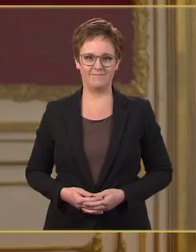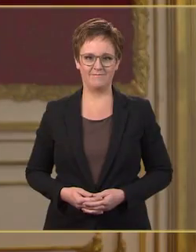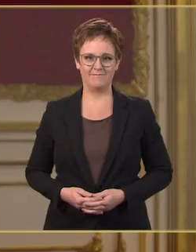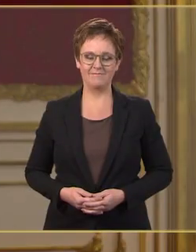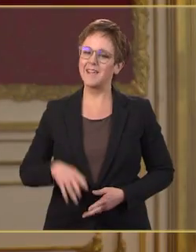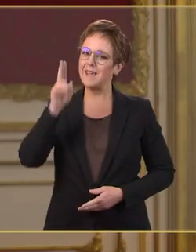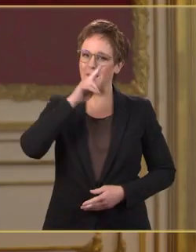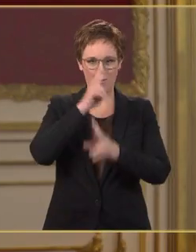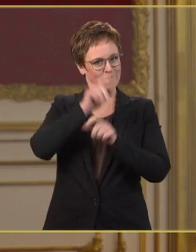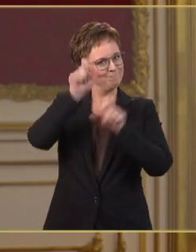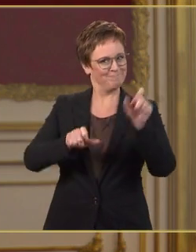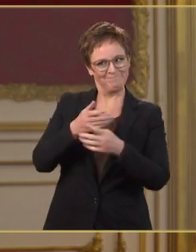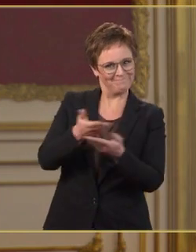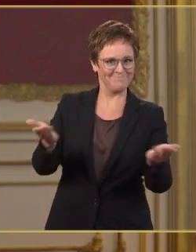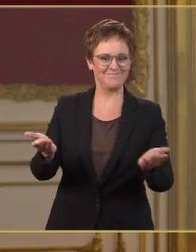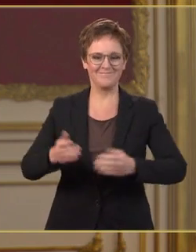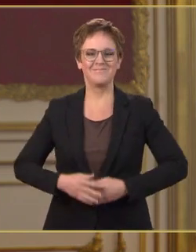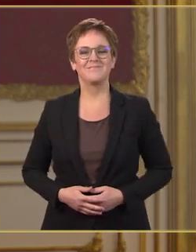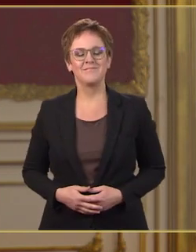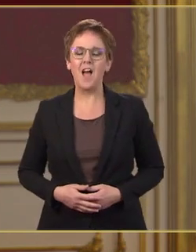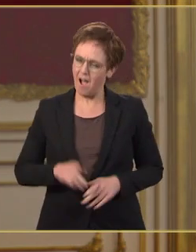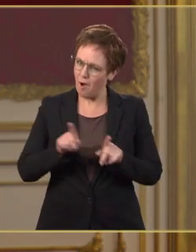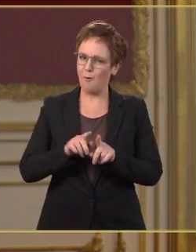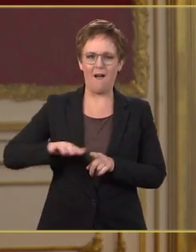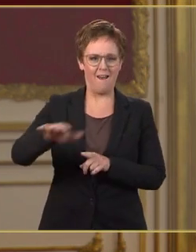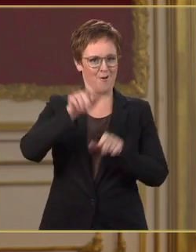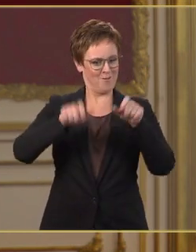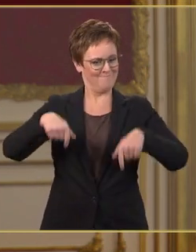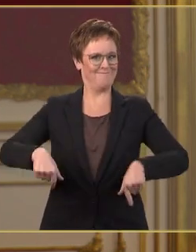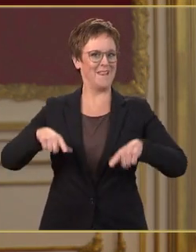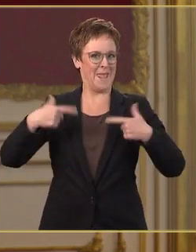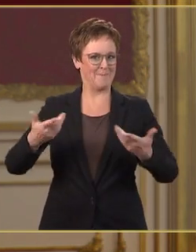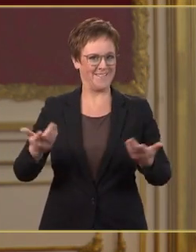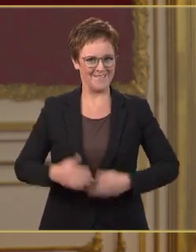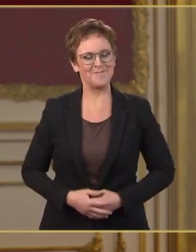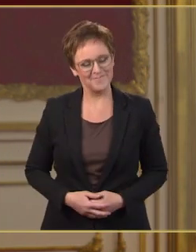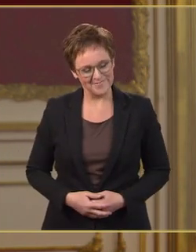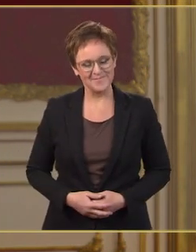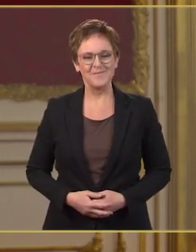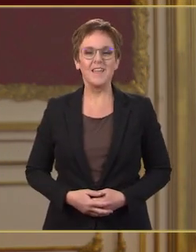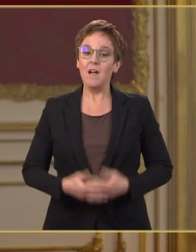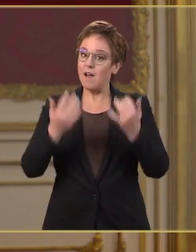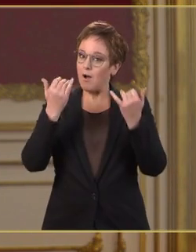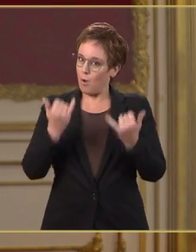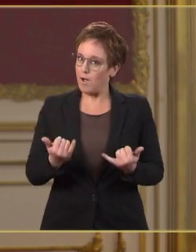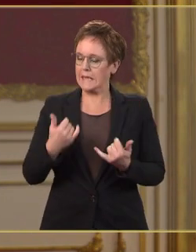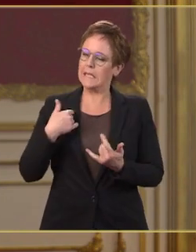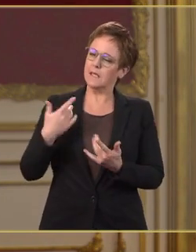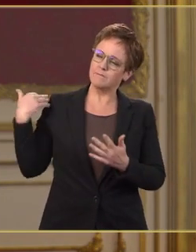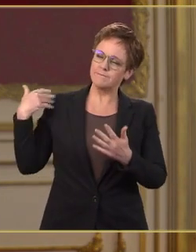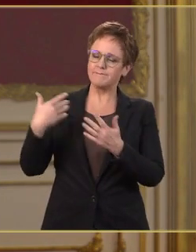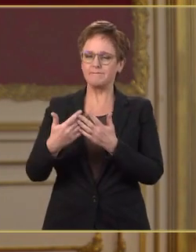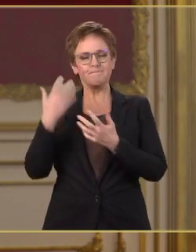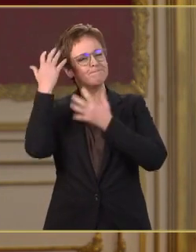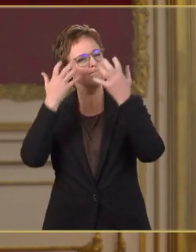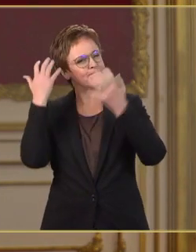liebe österreicherinnen und österreicher und alle menschen die hier leben ich möchte heute ein paar beobachtungen